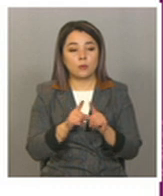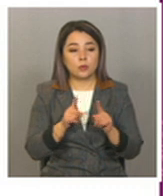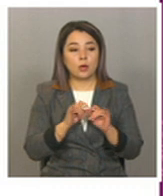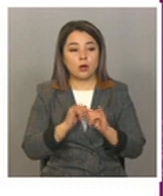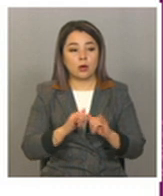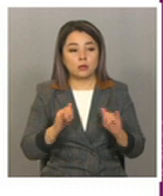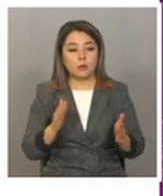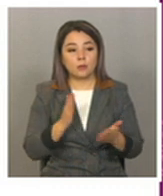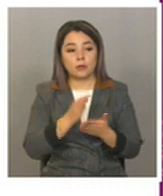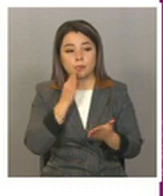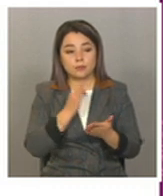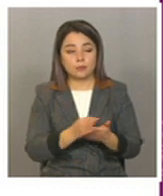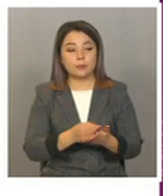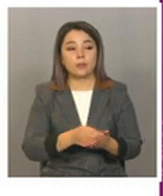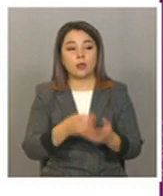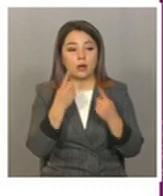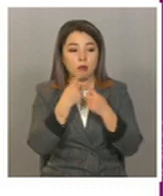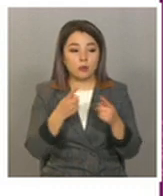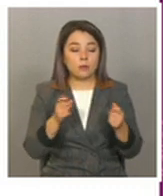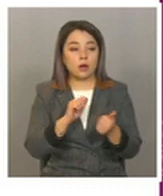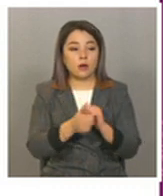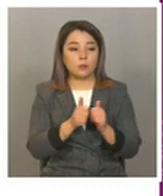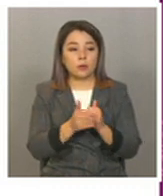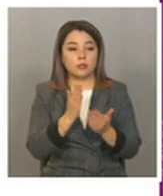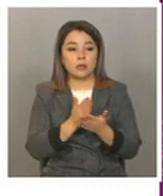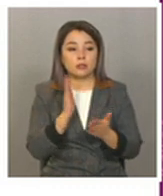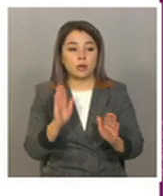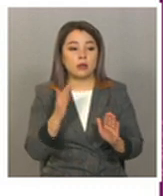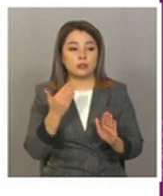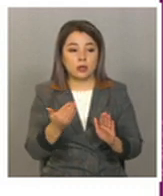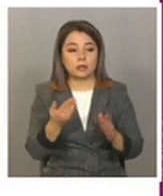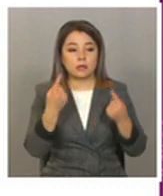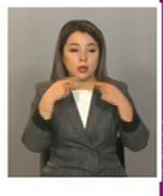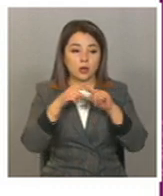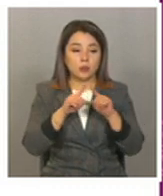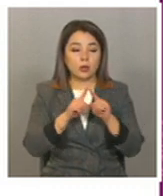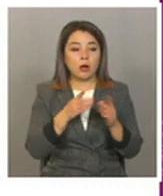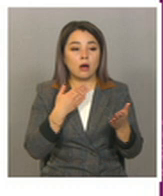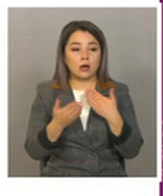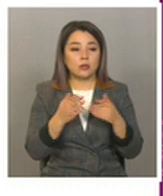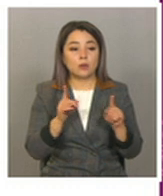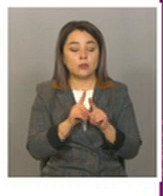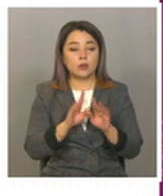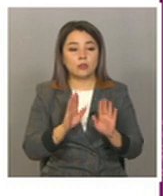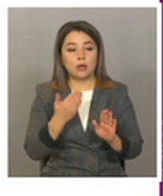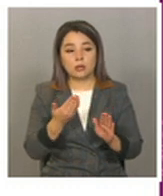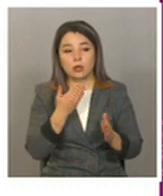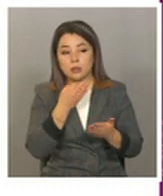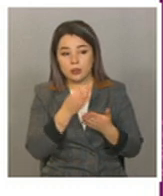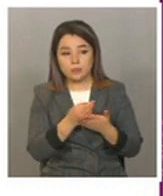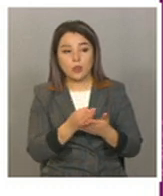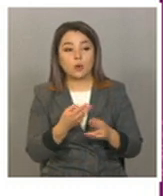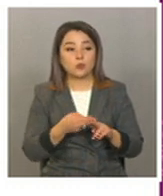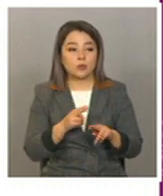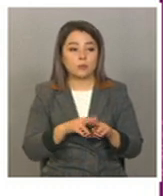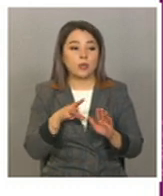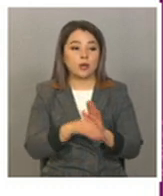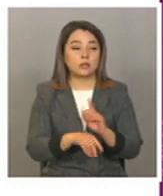арттыруда. Ақпарат алмасу тек технологиялық қарым-қатынас қана емес, сонымен